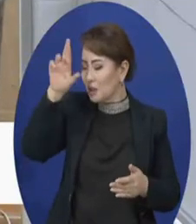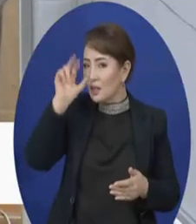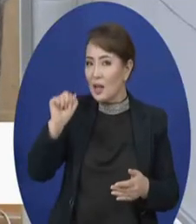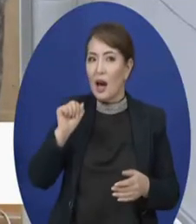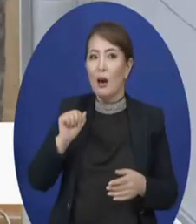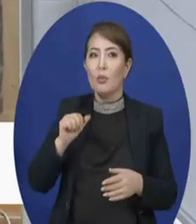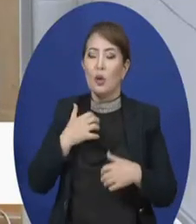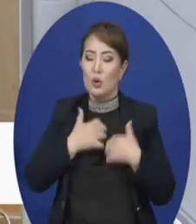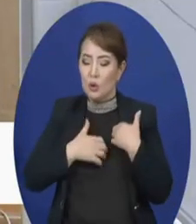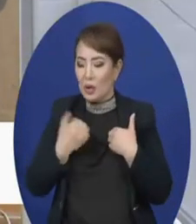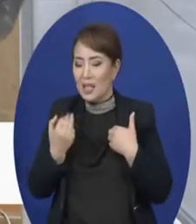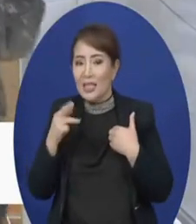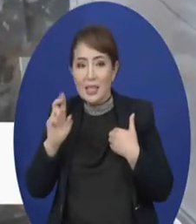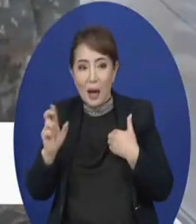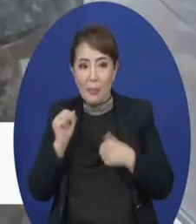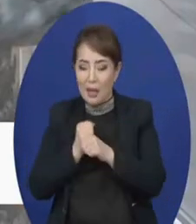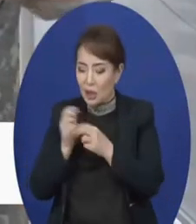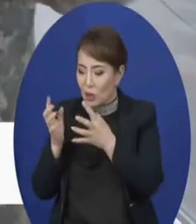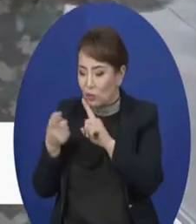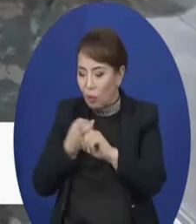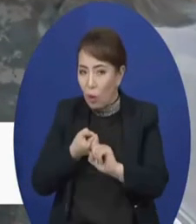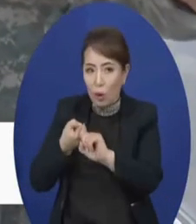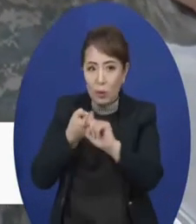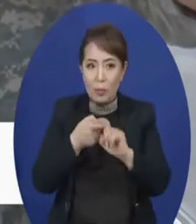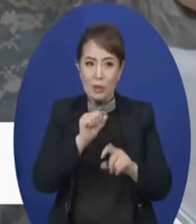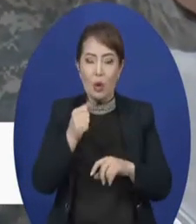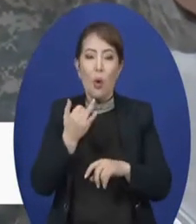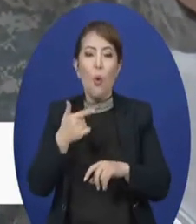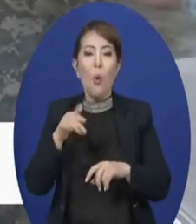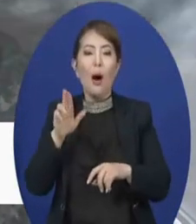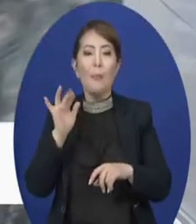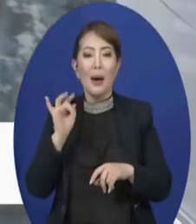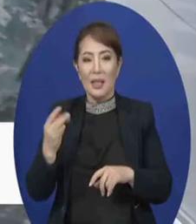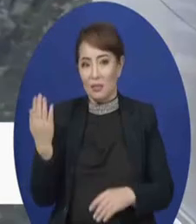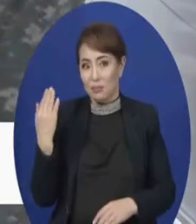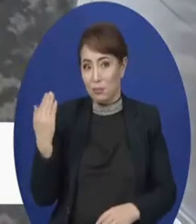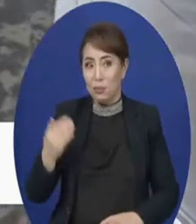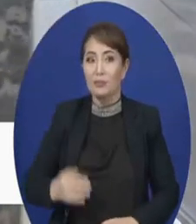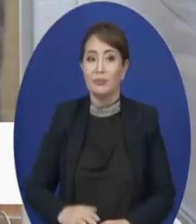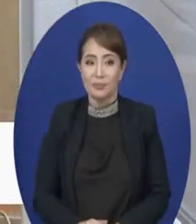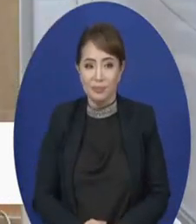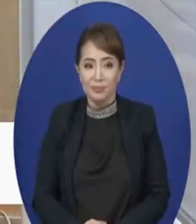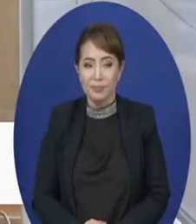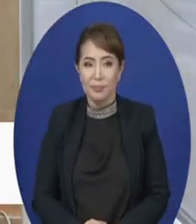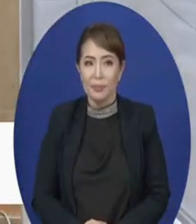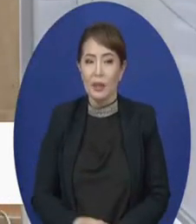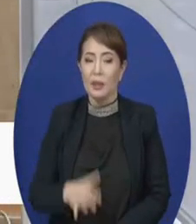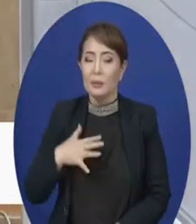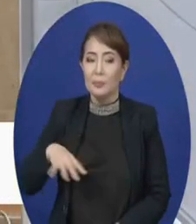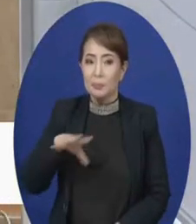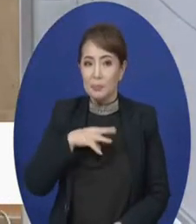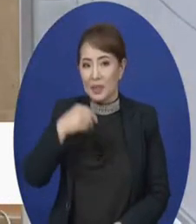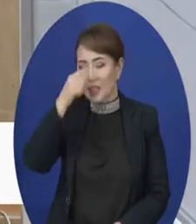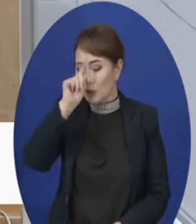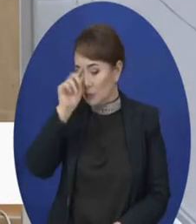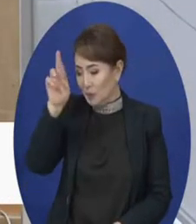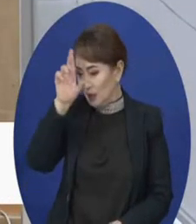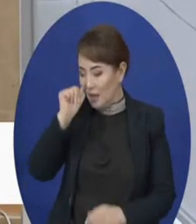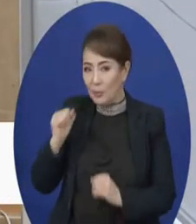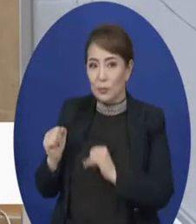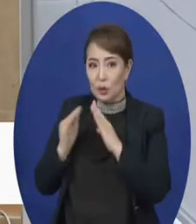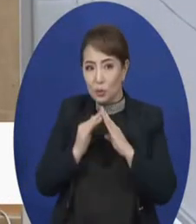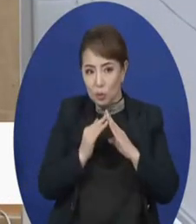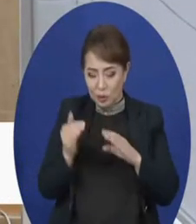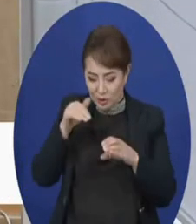комиссийн шуурхай штабын ажлын уялдаа холбооны асуудлыг штабын дарга Ууган Баяр хүндсэн юм. Бид нар эрүүл мэндийн яам дээр шилжиж